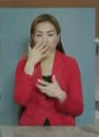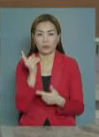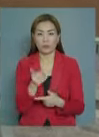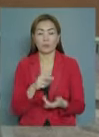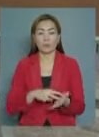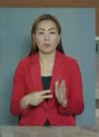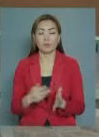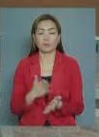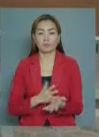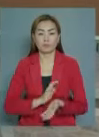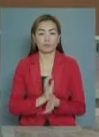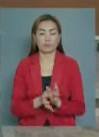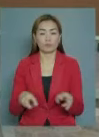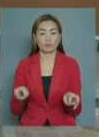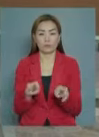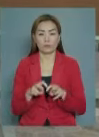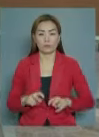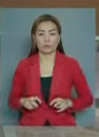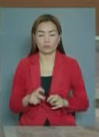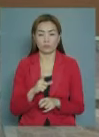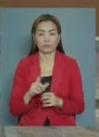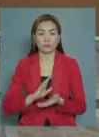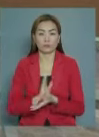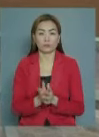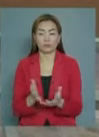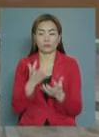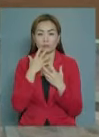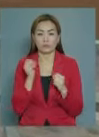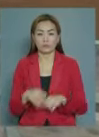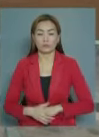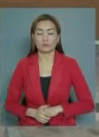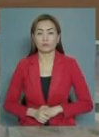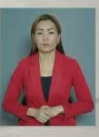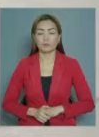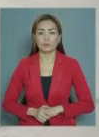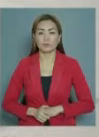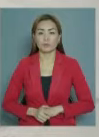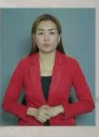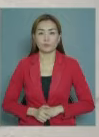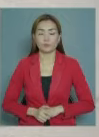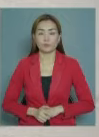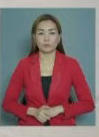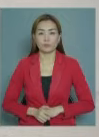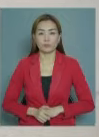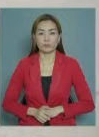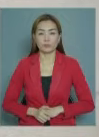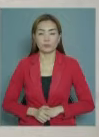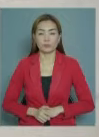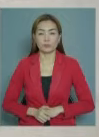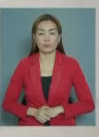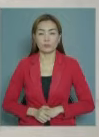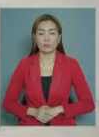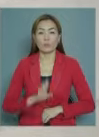жолы бар. Ол лық толы автобусқа мініп, тұрғындармен тығылысып тұрып жылыну ғана. Таңертеңде салқын болады.